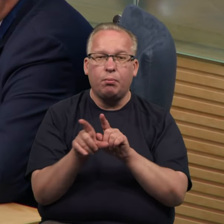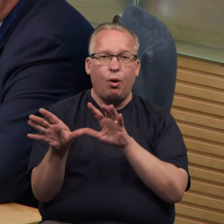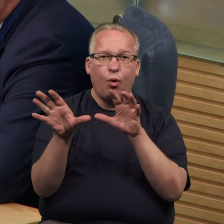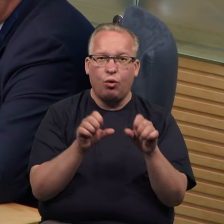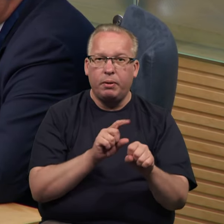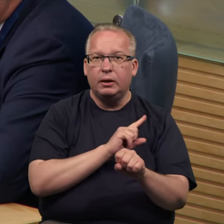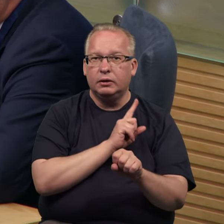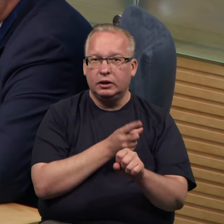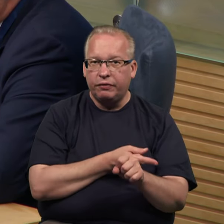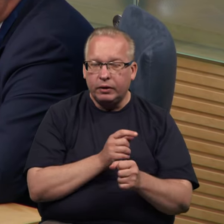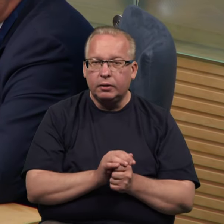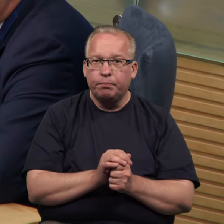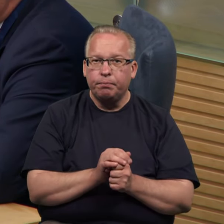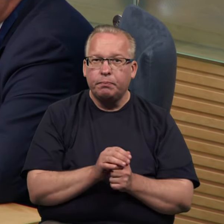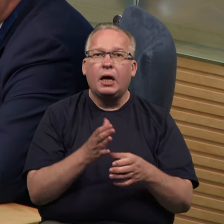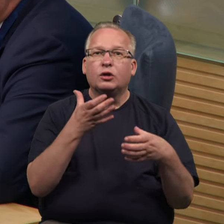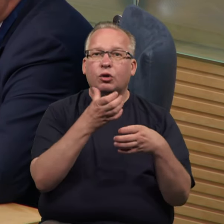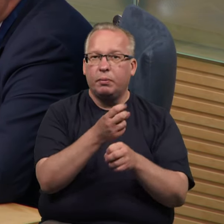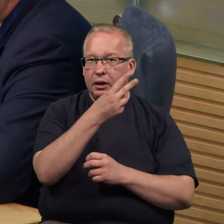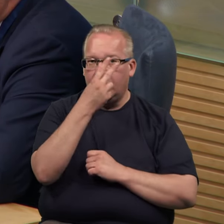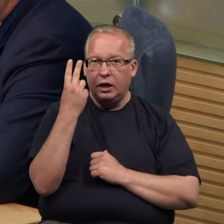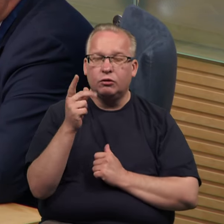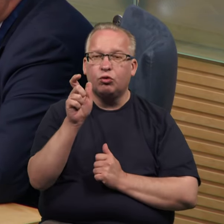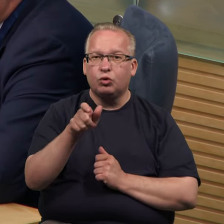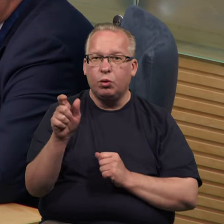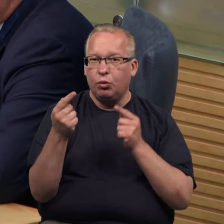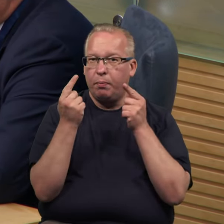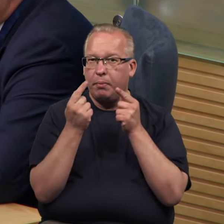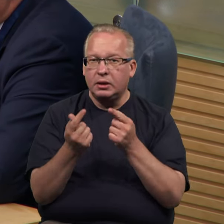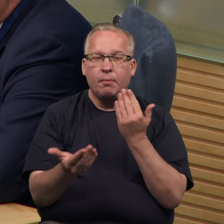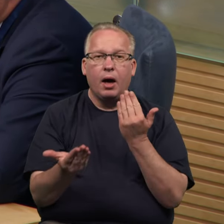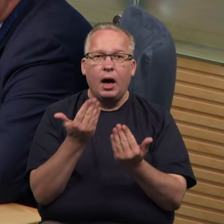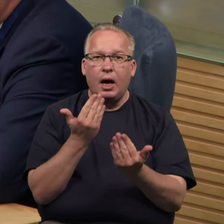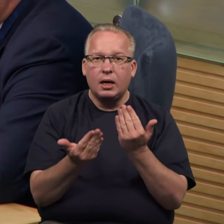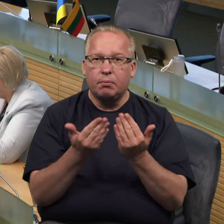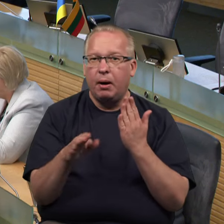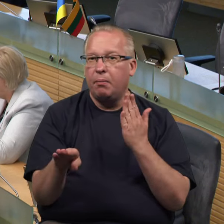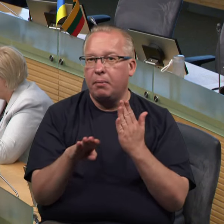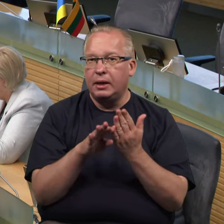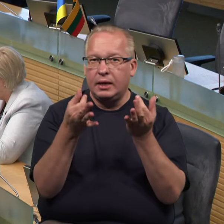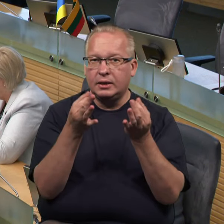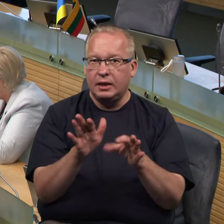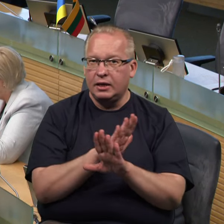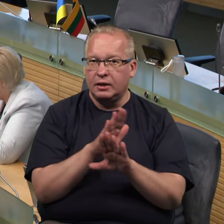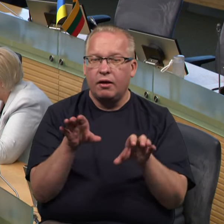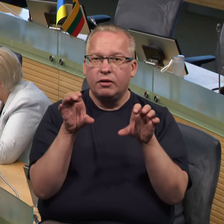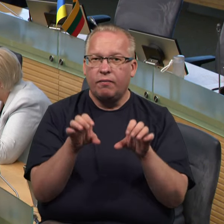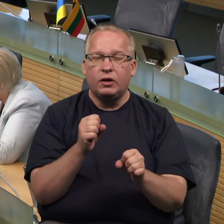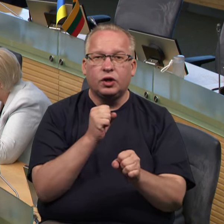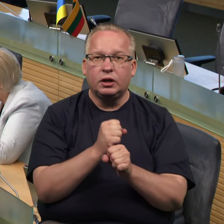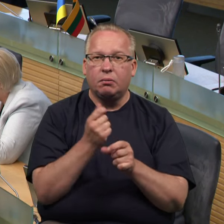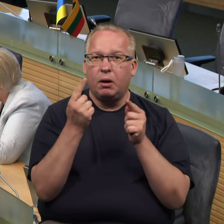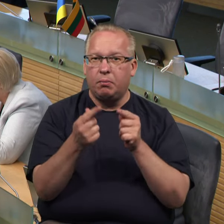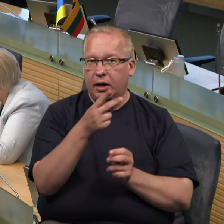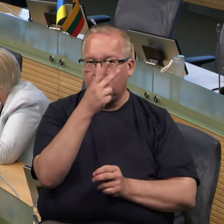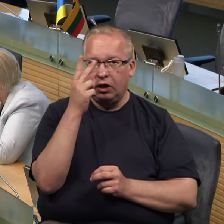gyventojų pasipriešinimą arba kitaip talkins neteisėtai valdžiai veikti prieš Lietuvos Respubliką. Už